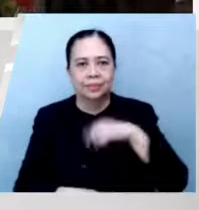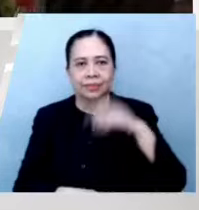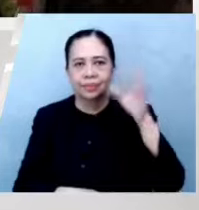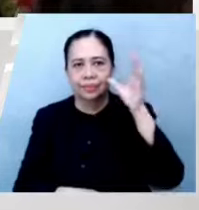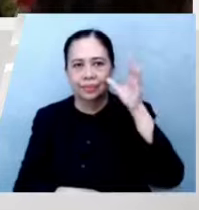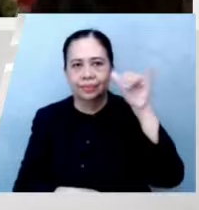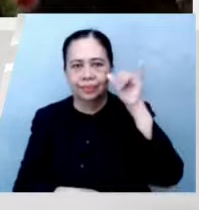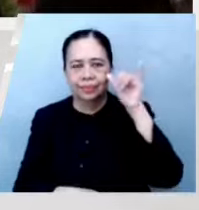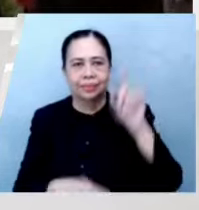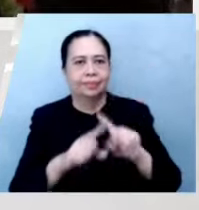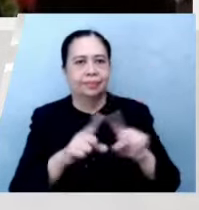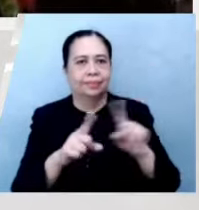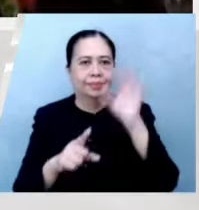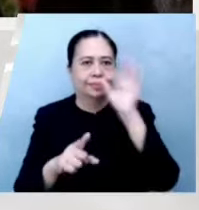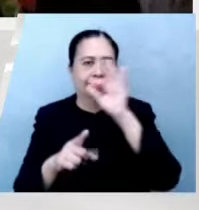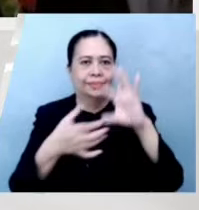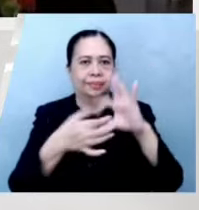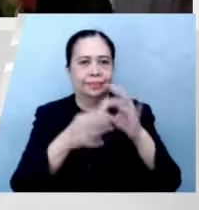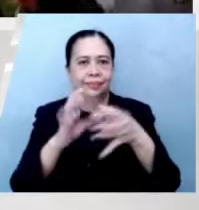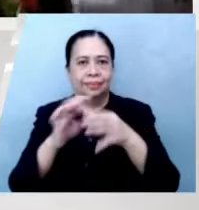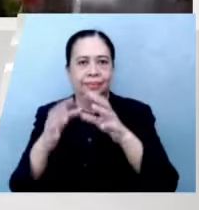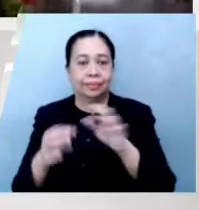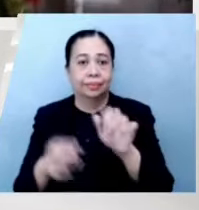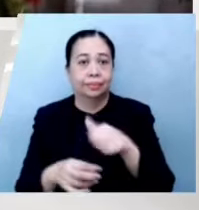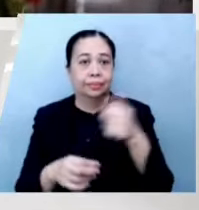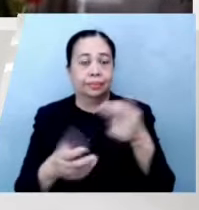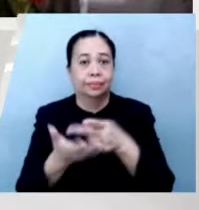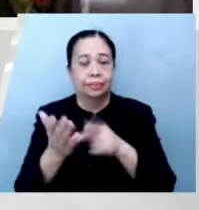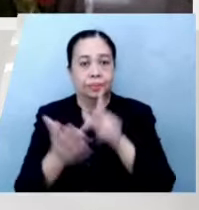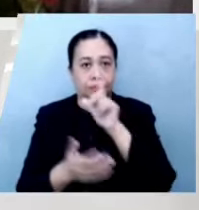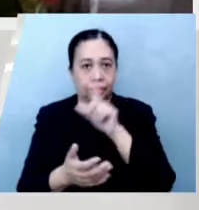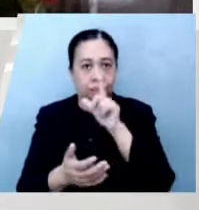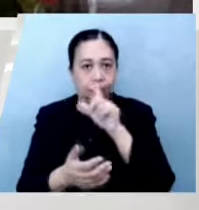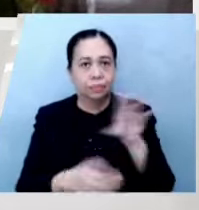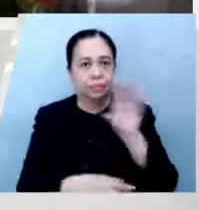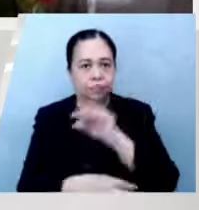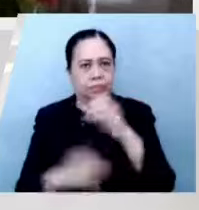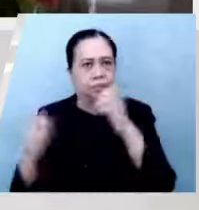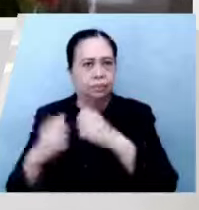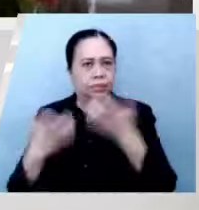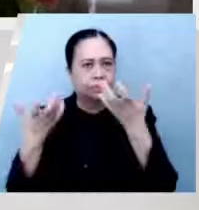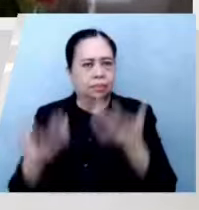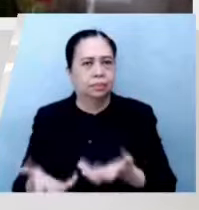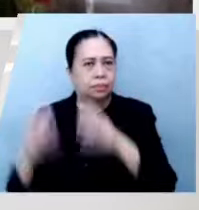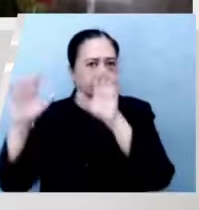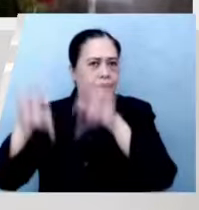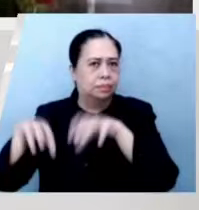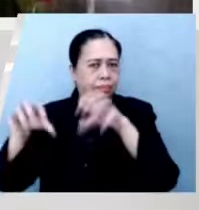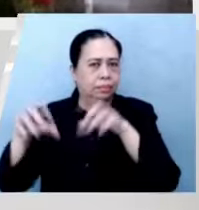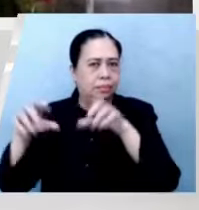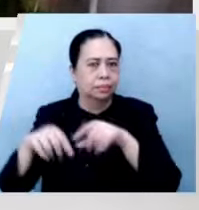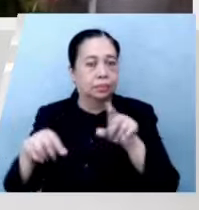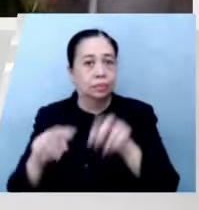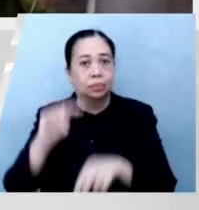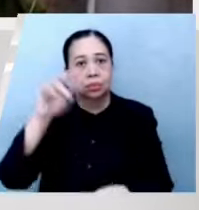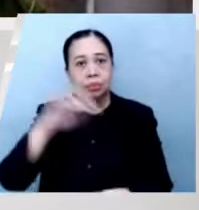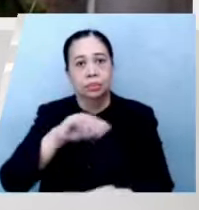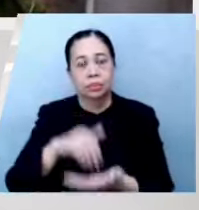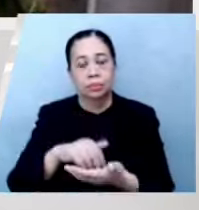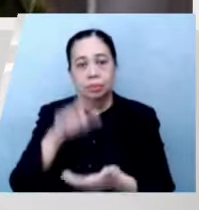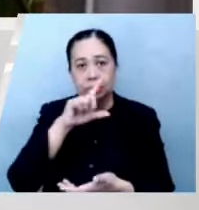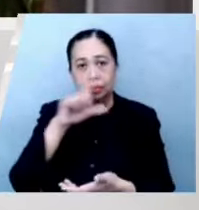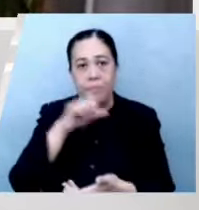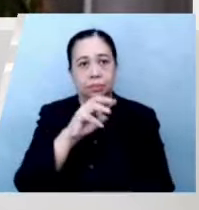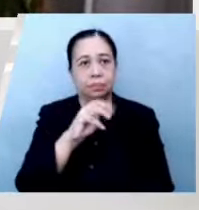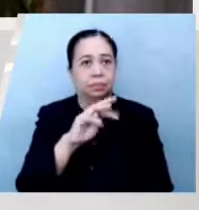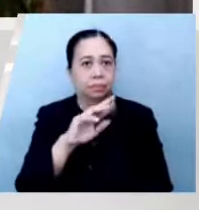mga kapwa Pinoy Olympian. Sa ibang bahagi ng Luzon, sa hapon din inaasahan ng heavy to intense rains. Partikular sa Northern at Central Luzon, pati sa Mimaropa.